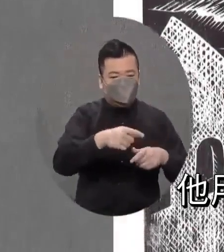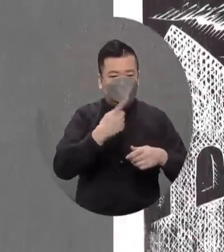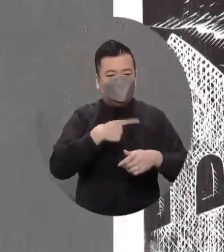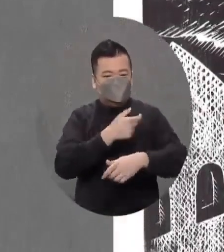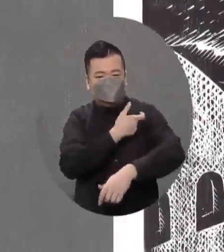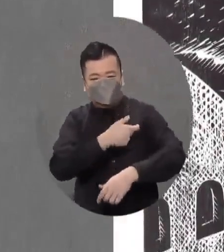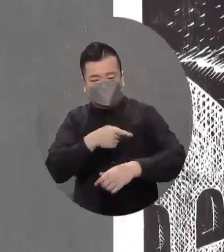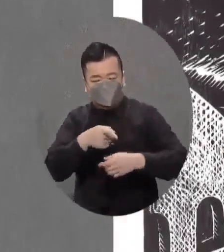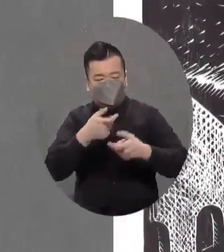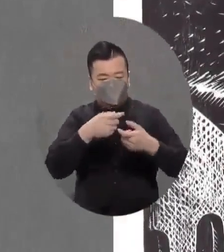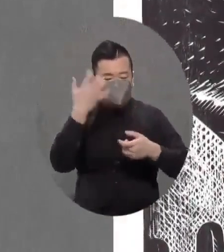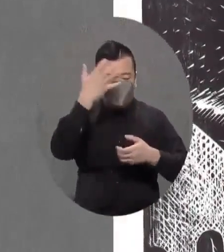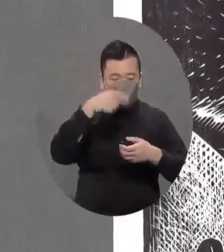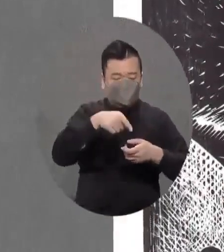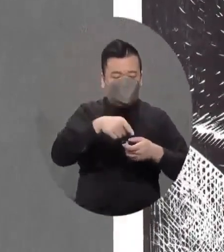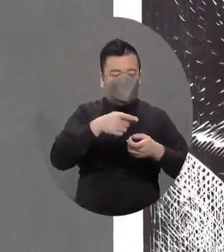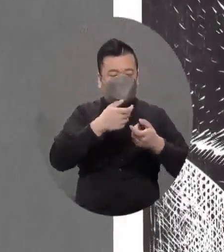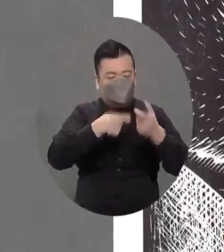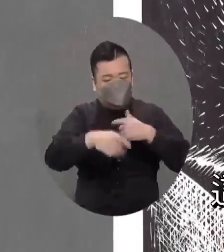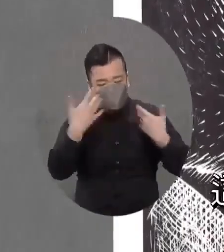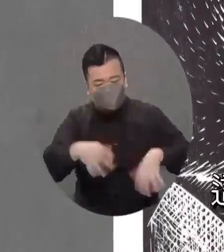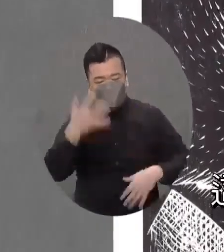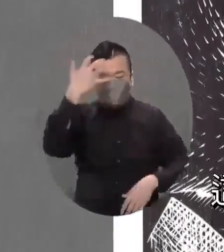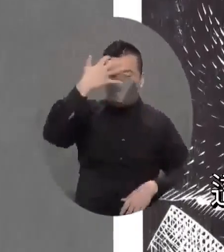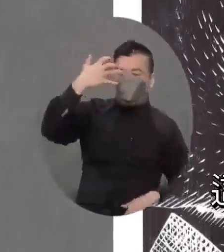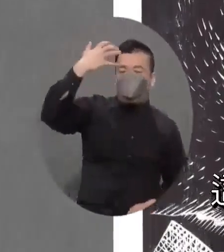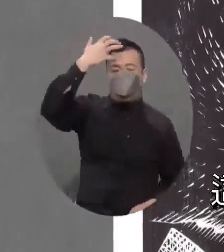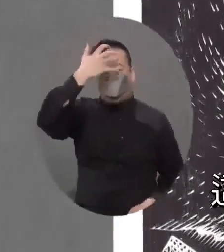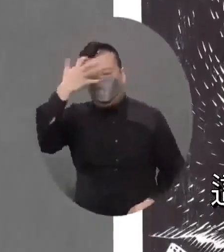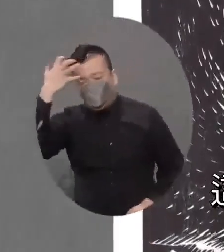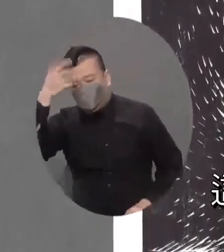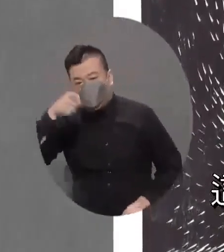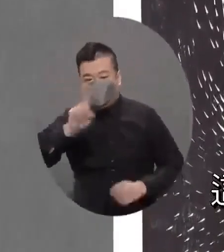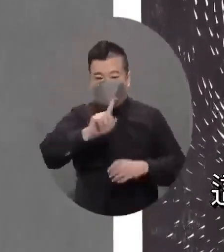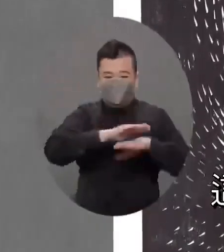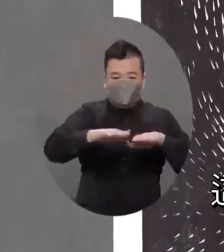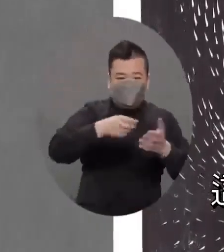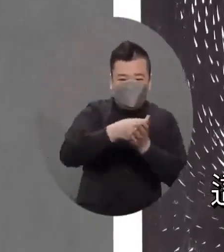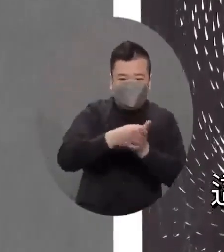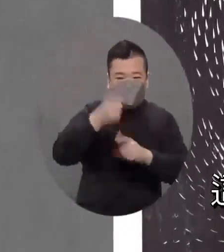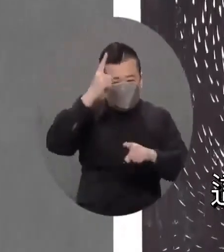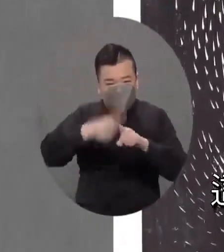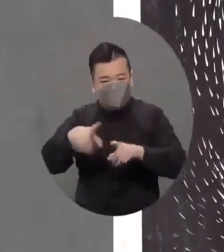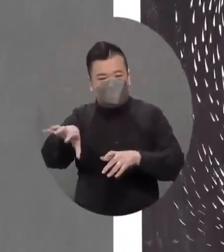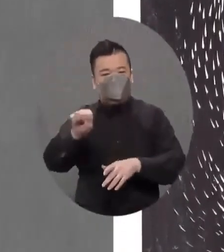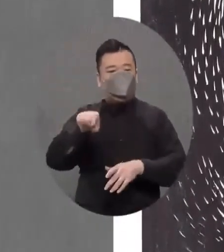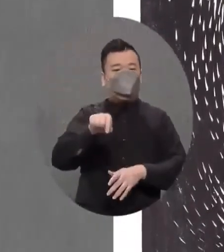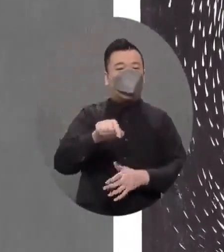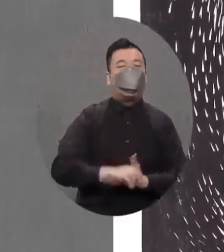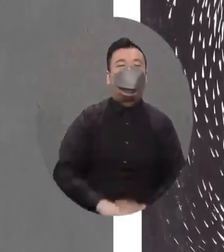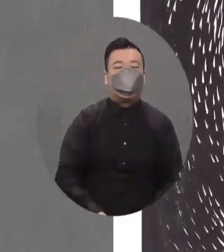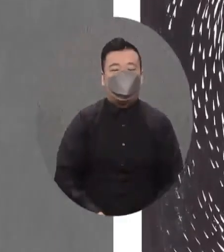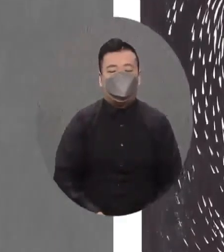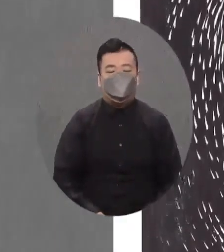後天旋地轉、痛苦不堪嘅樣子。呢一個時代嘅版畫咧，其實係傾向寫實嘅題材嘅。